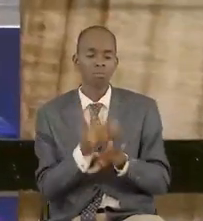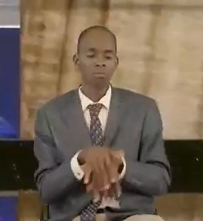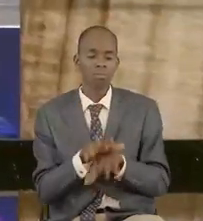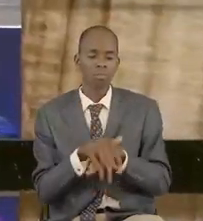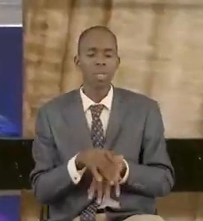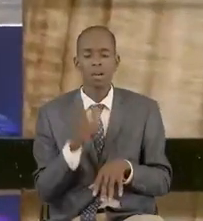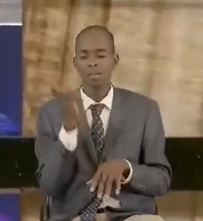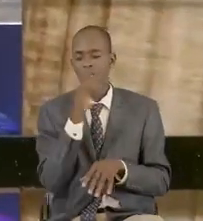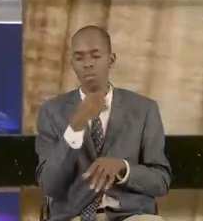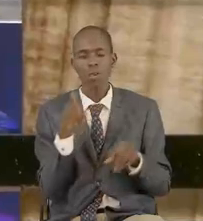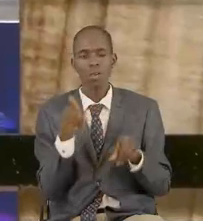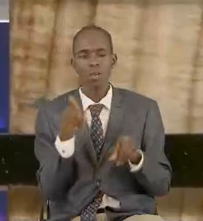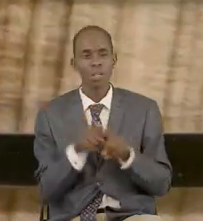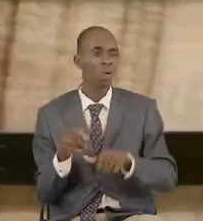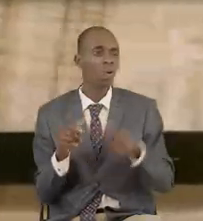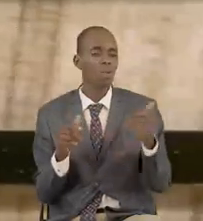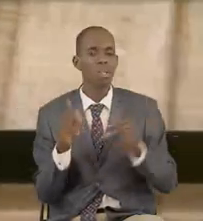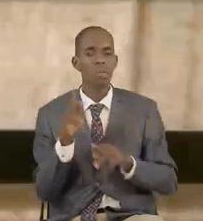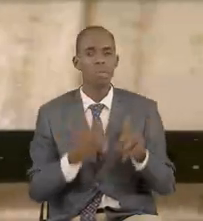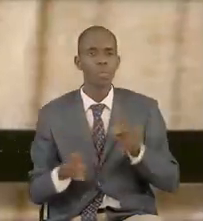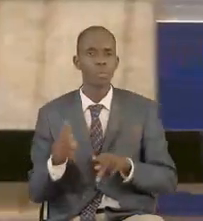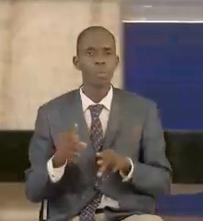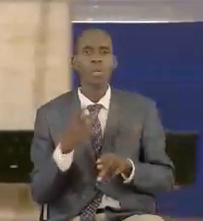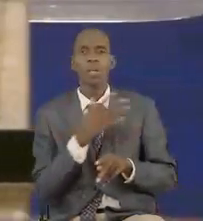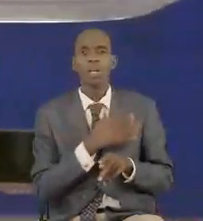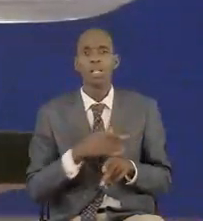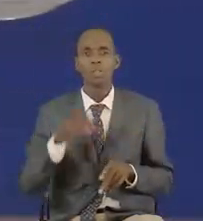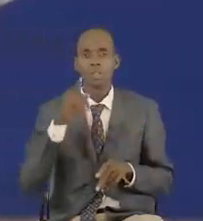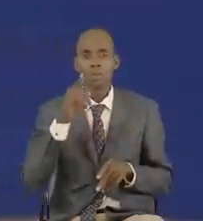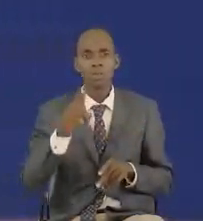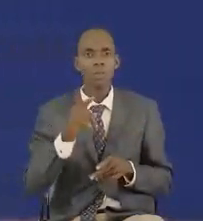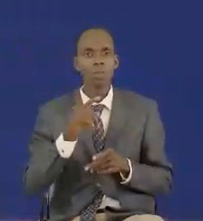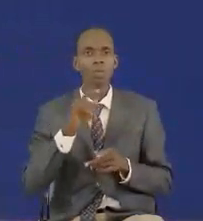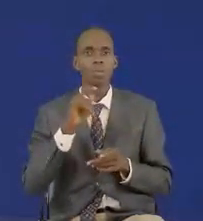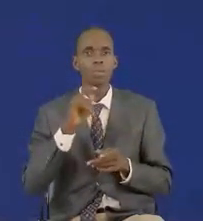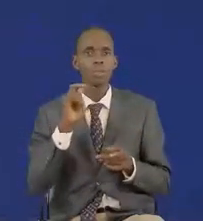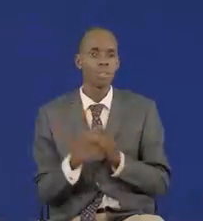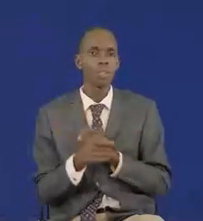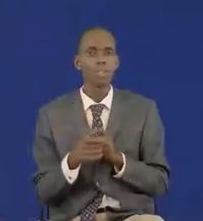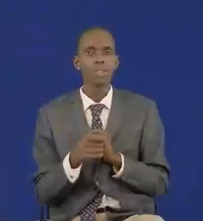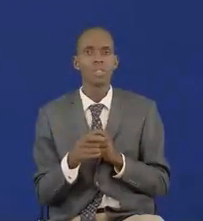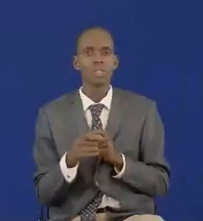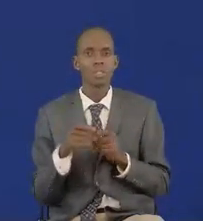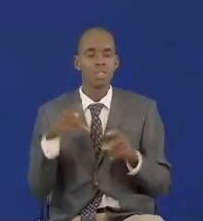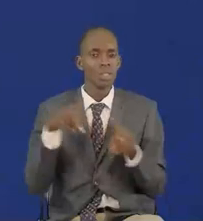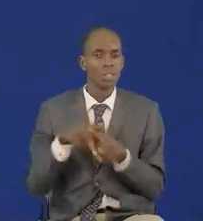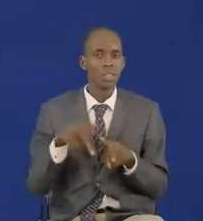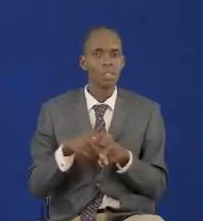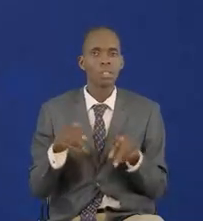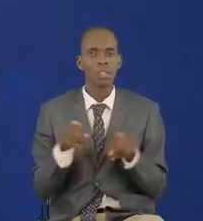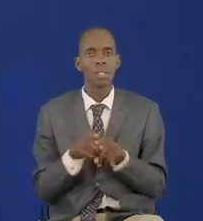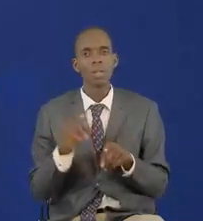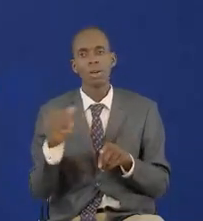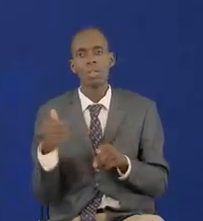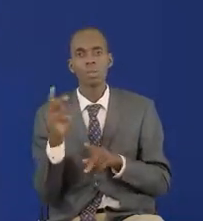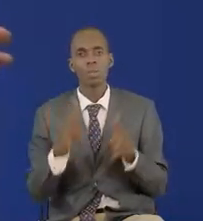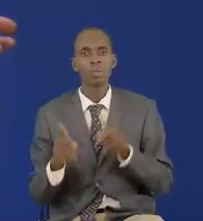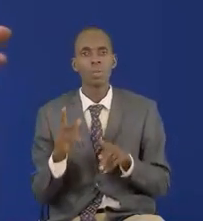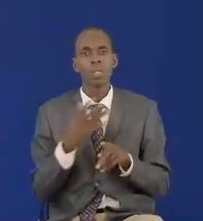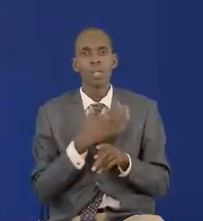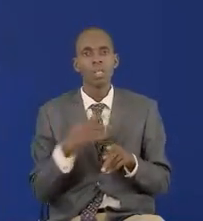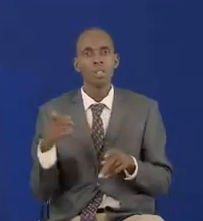es séducteur comme chacun de et tu fassifis les reçus comme chacun de la banque